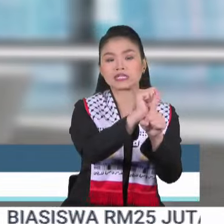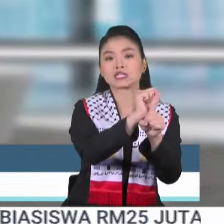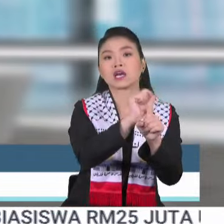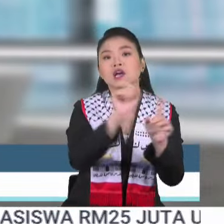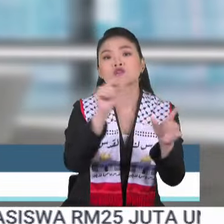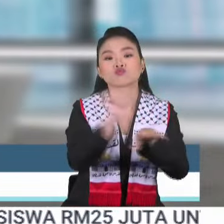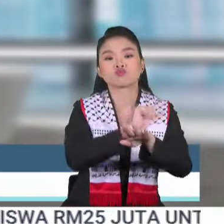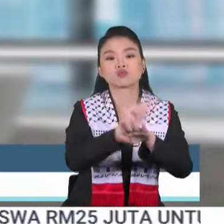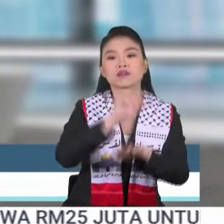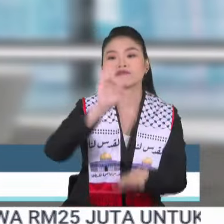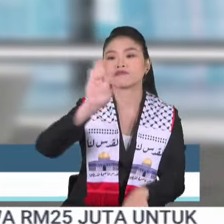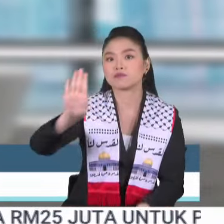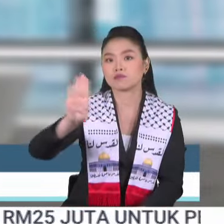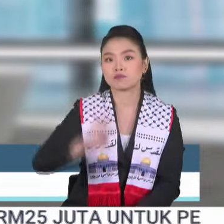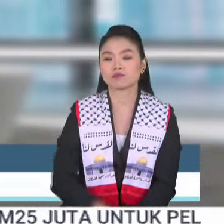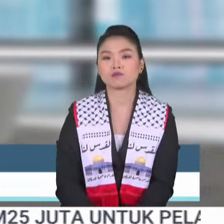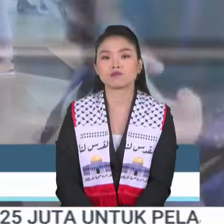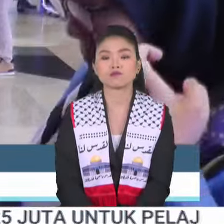laman Facebook.